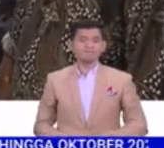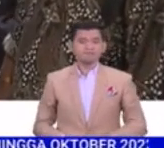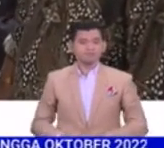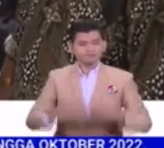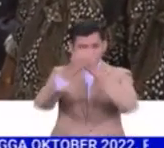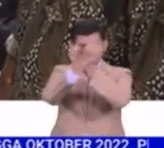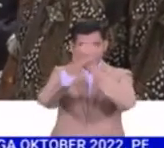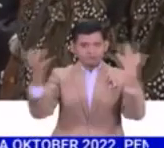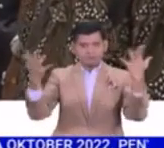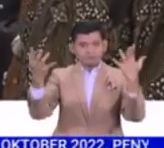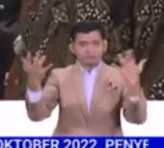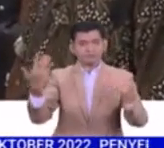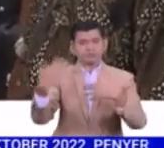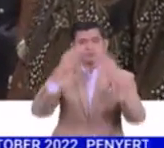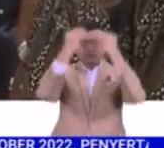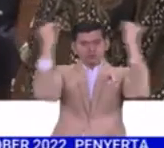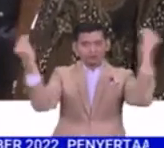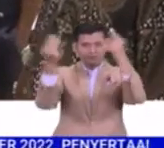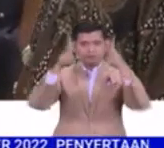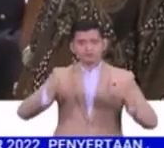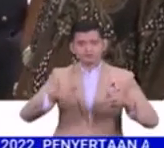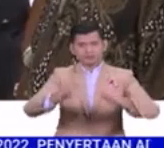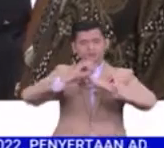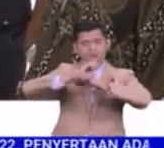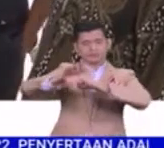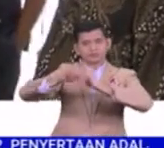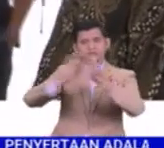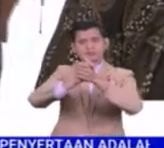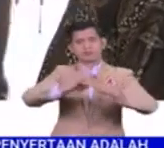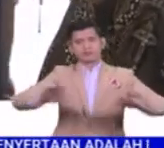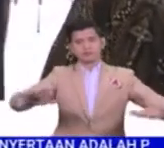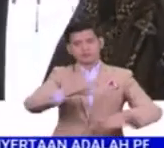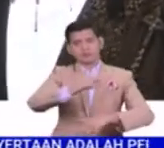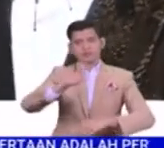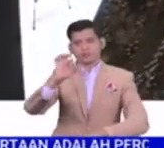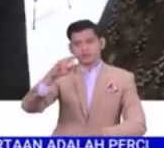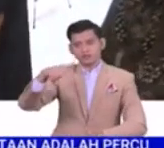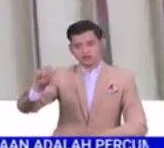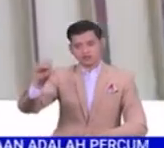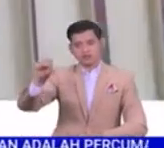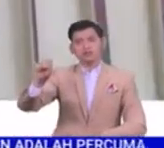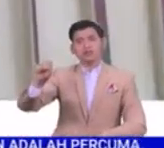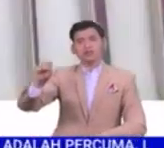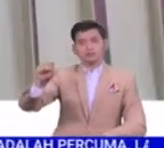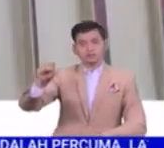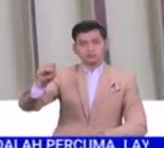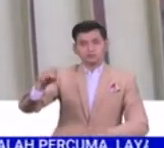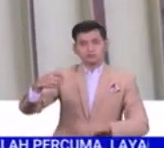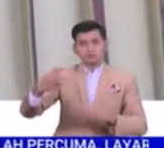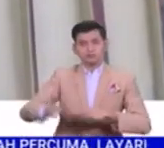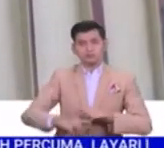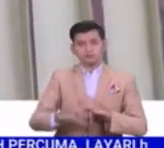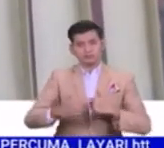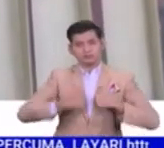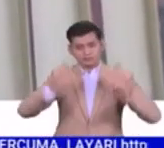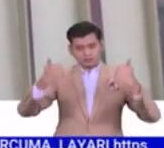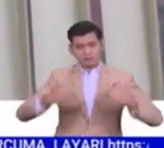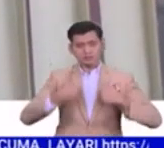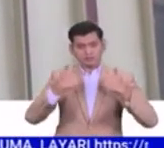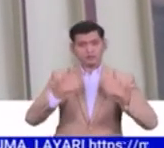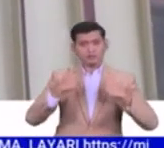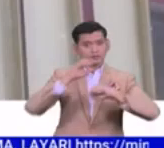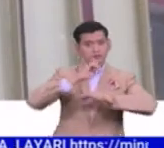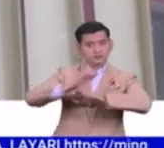Beliau memberitahu demikian pada majlis pelancaran kempen keselamatan dan op raya JBPM di Seremban. Pelaksanaan